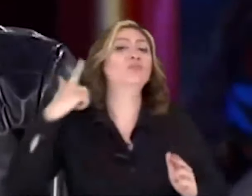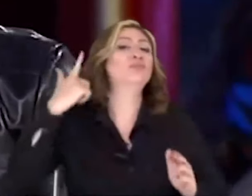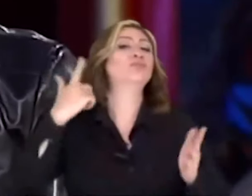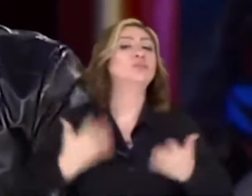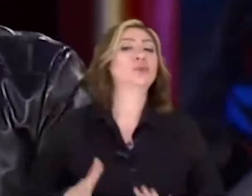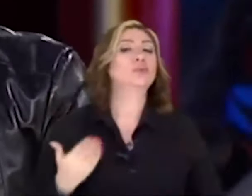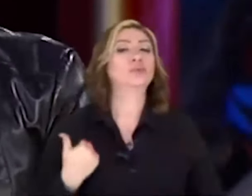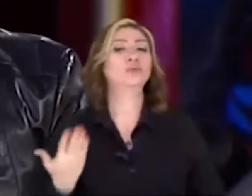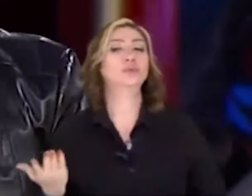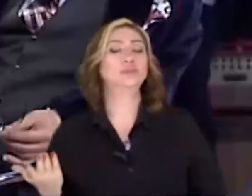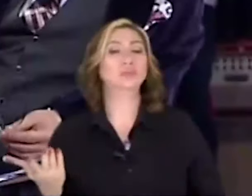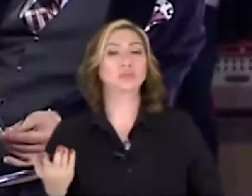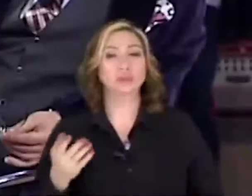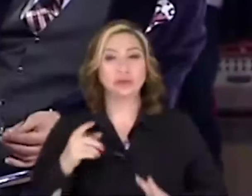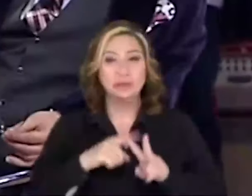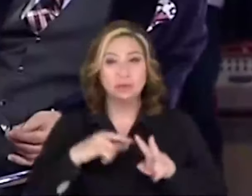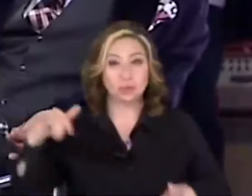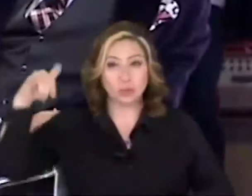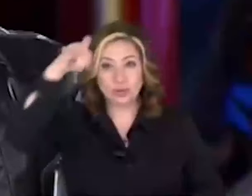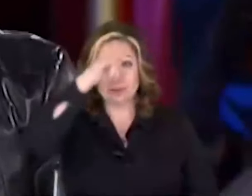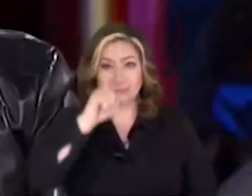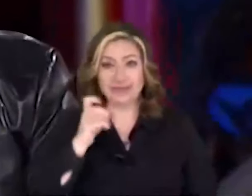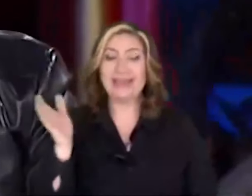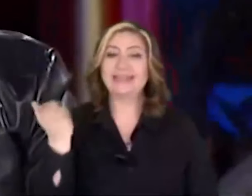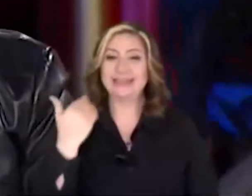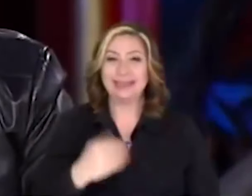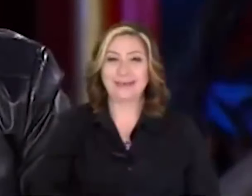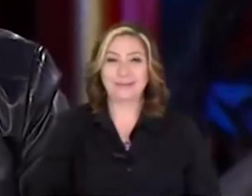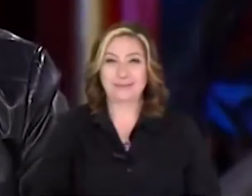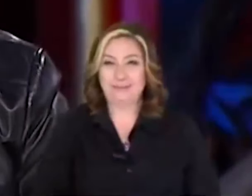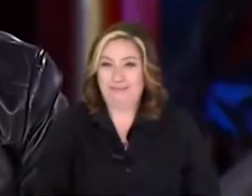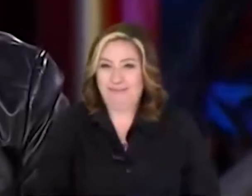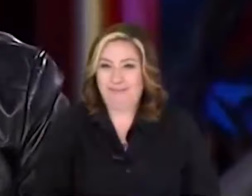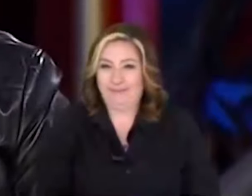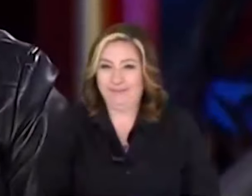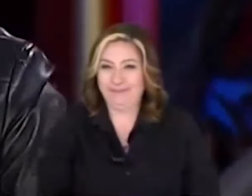benim. Yılmaz uçak mı geçiyor? Neyse, evet.